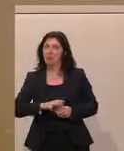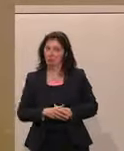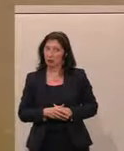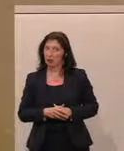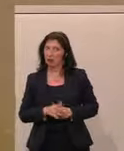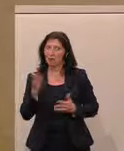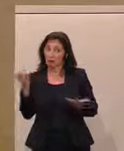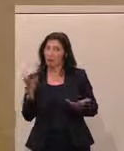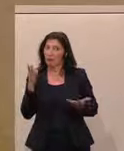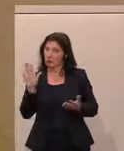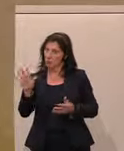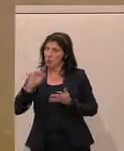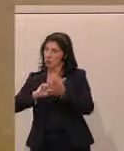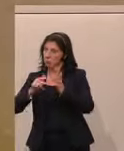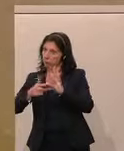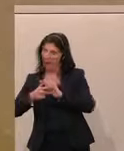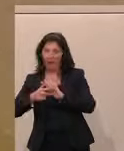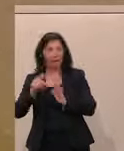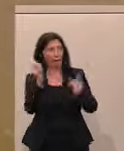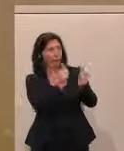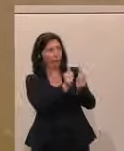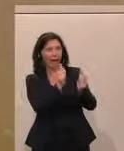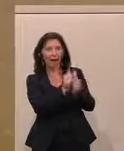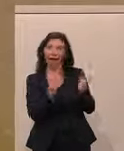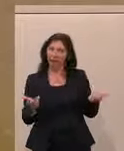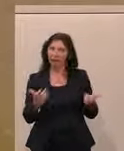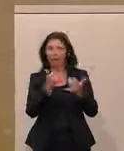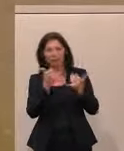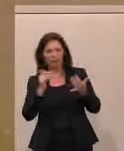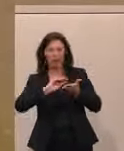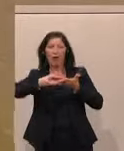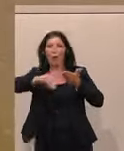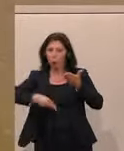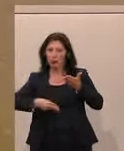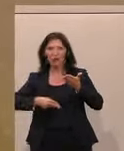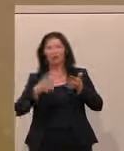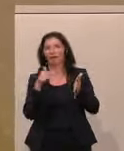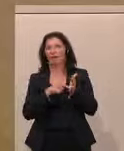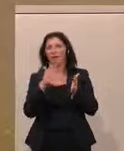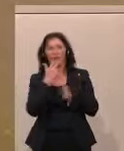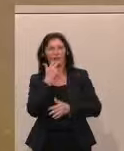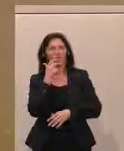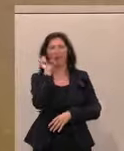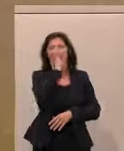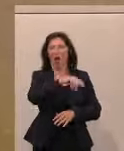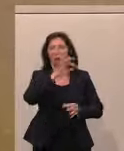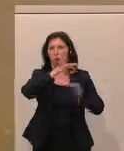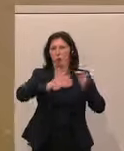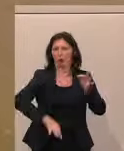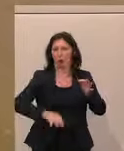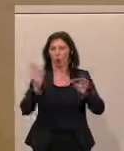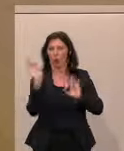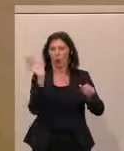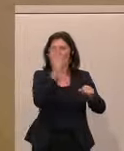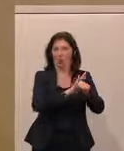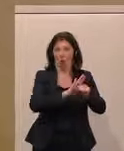seinen jeweiligen Partner durch seine Unterschrift täuschen bzw. betrügen zu wollen. Und ich empfinde das als